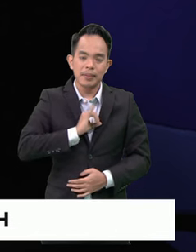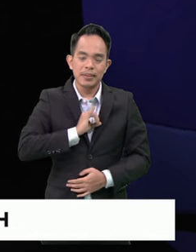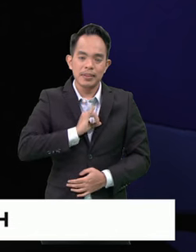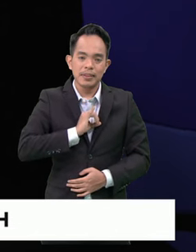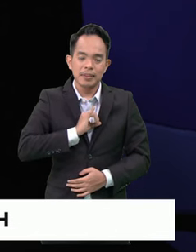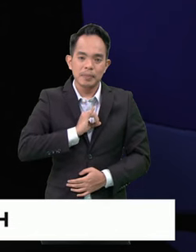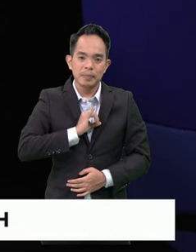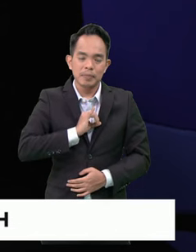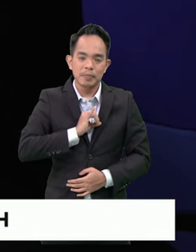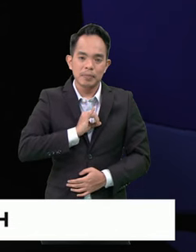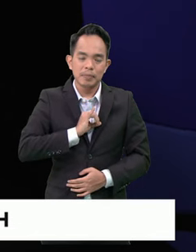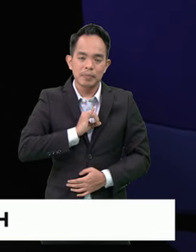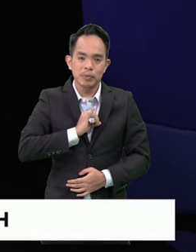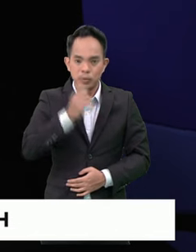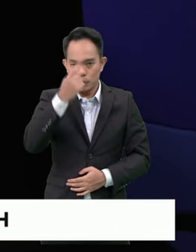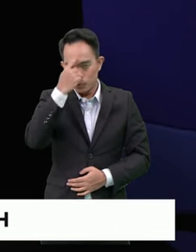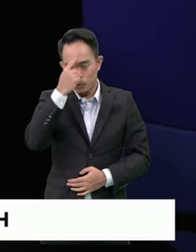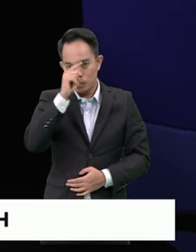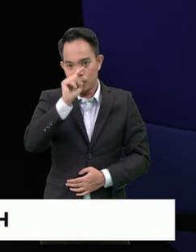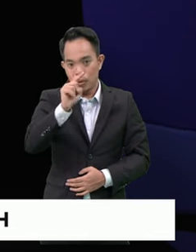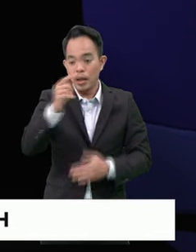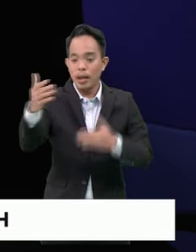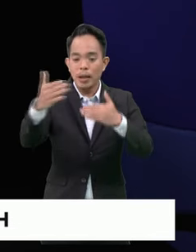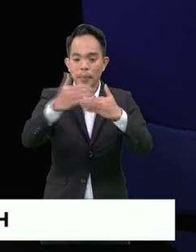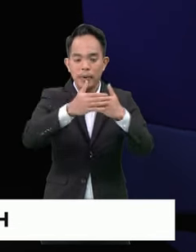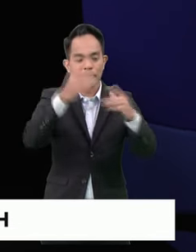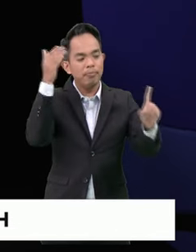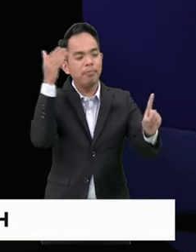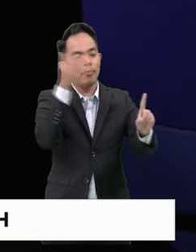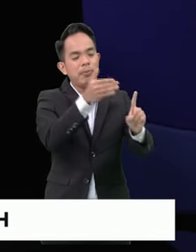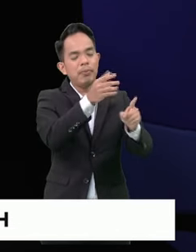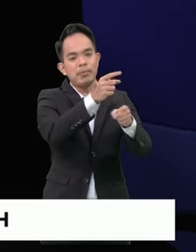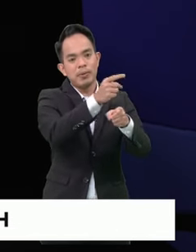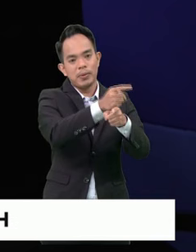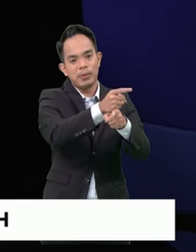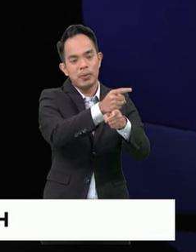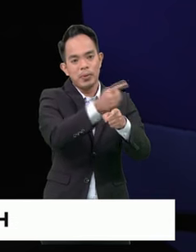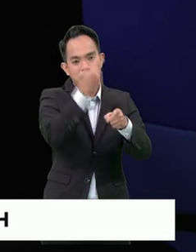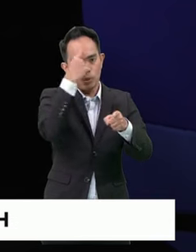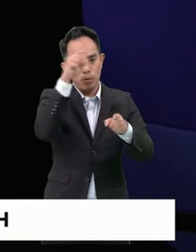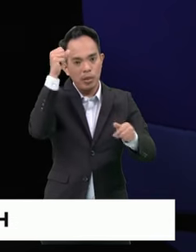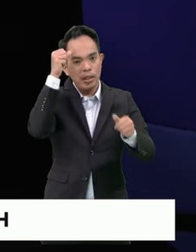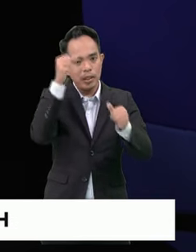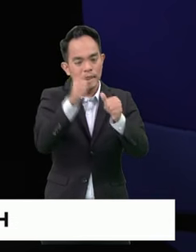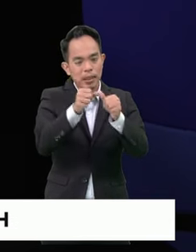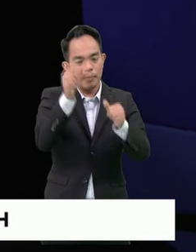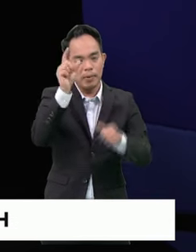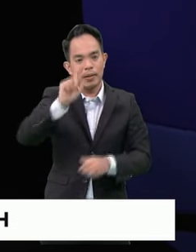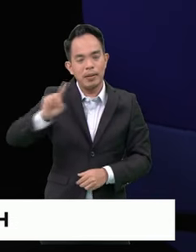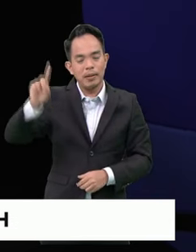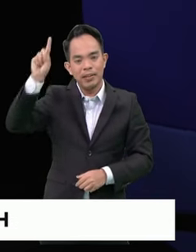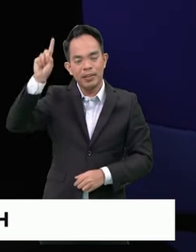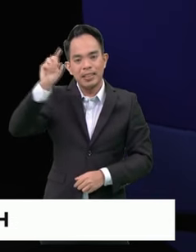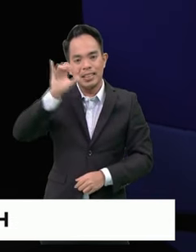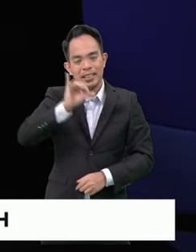terjentik untuk kembali ke jalan yang benar dan untuk mengingati Allah. Dan saya